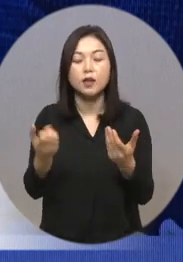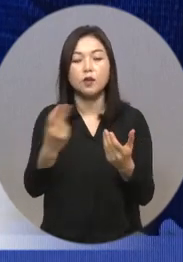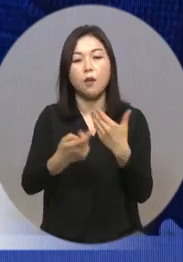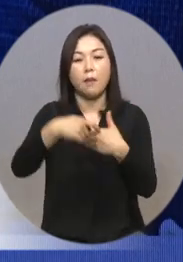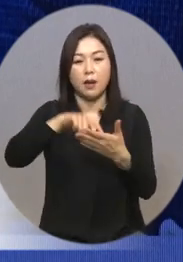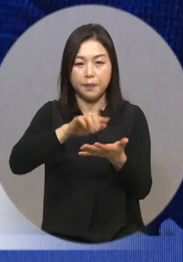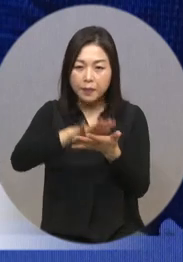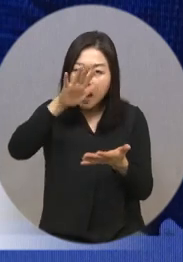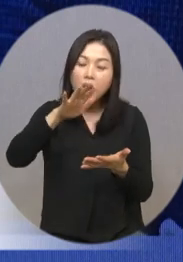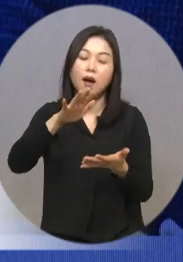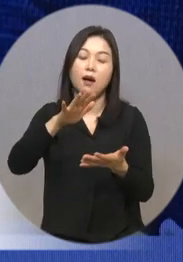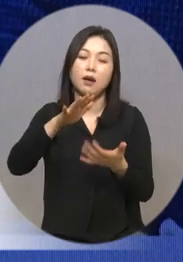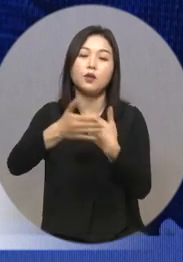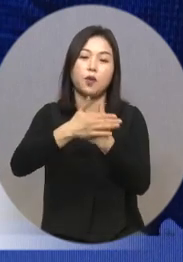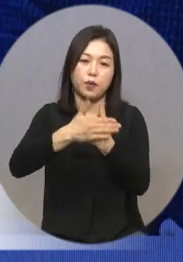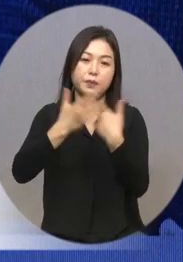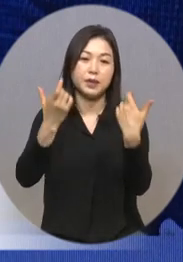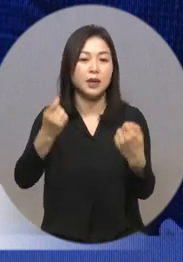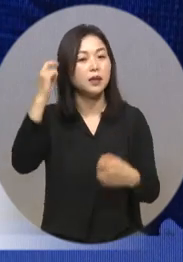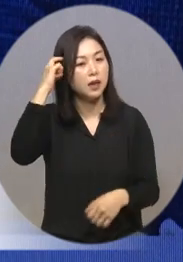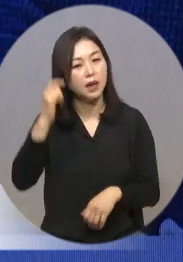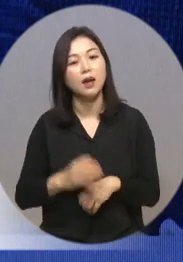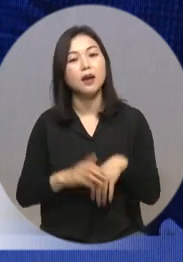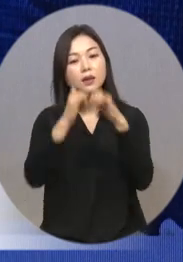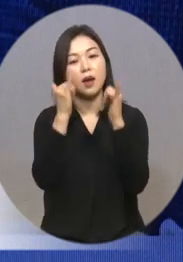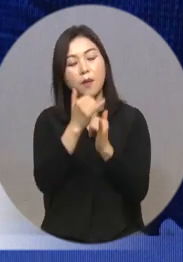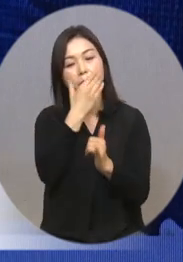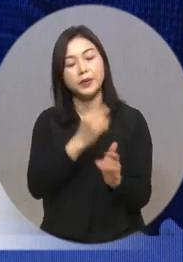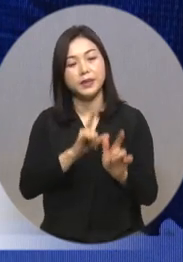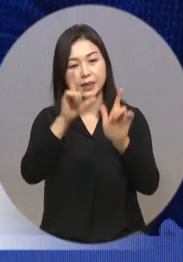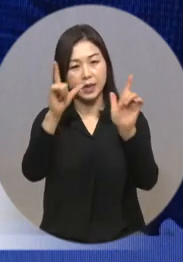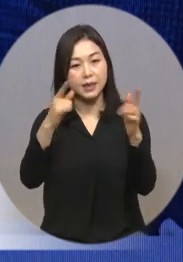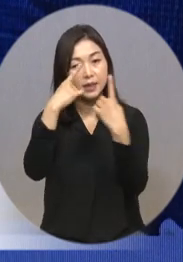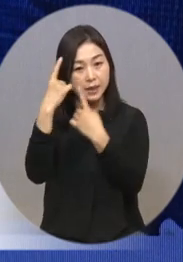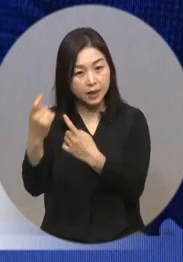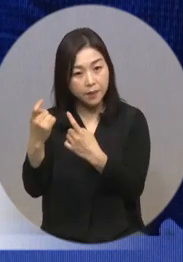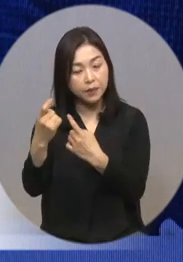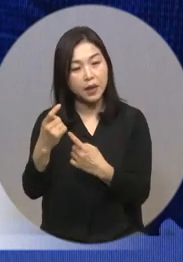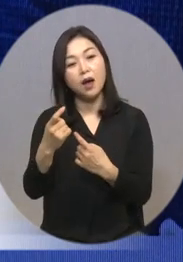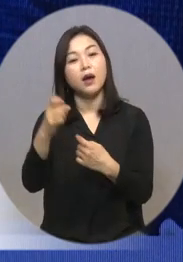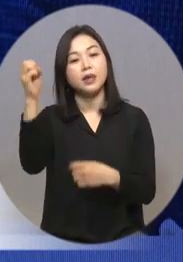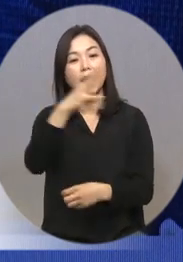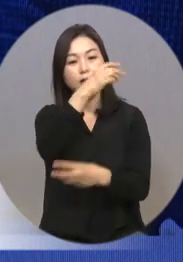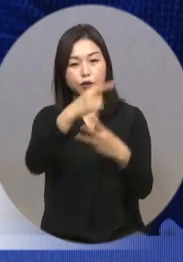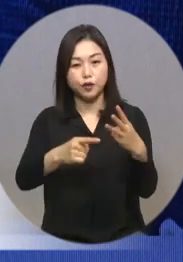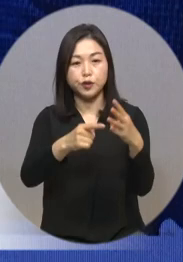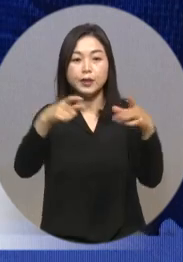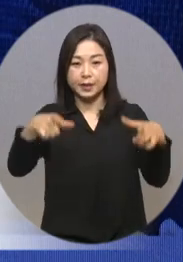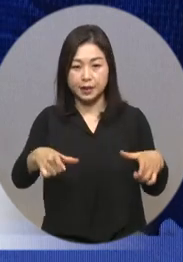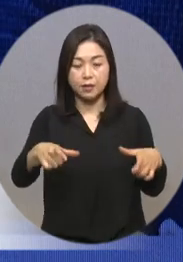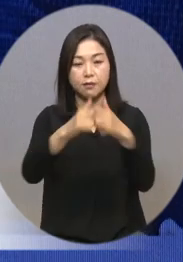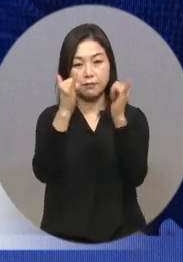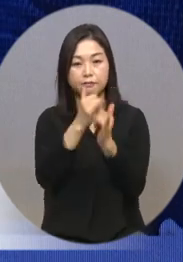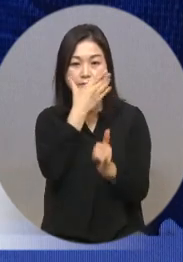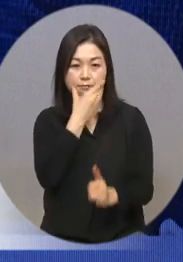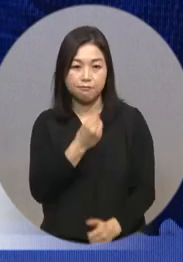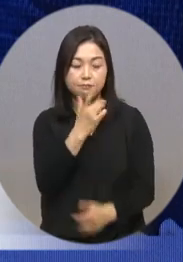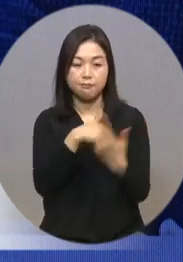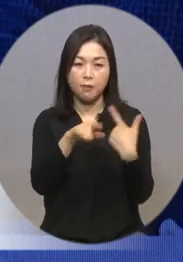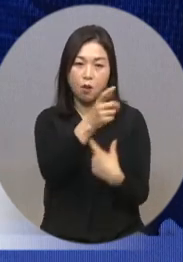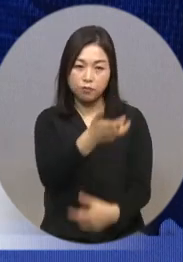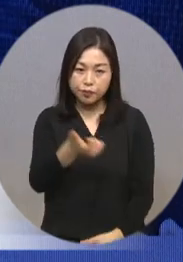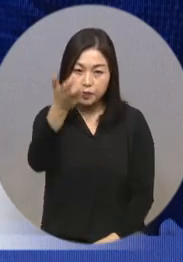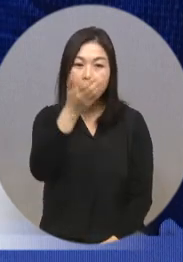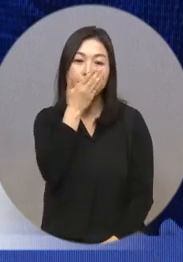생각하며 오늘 사회복지의 날을 맞아요 우리 양주시의 사회복지가 한층